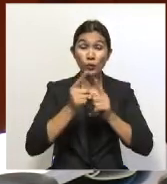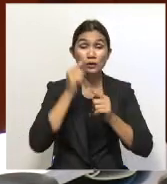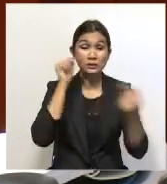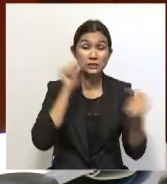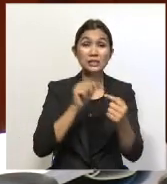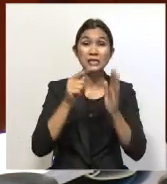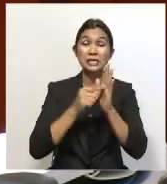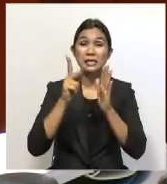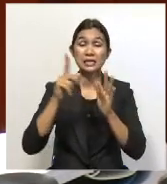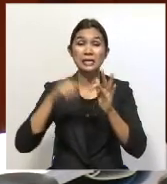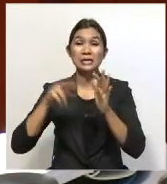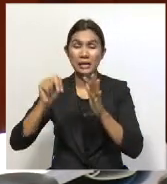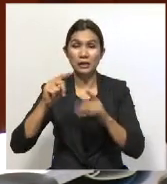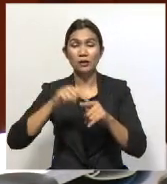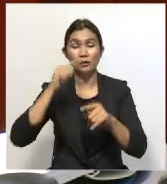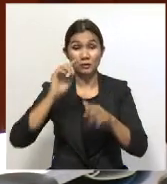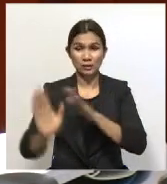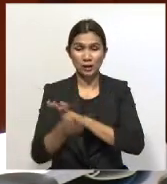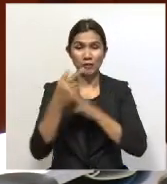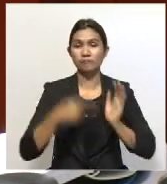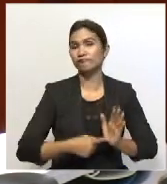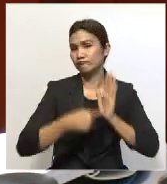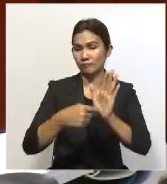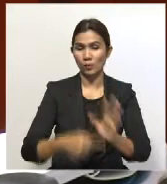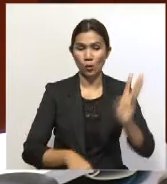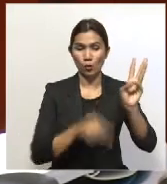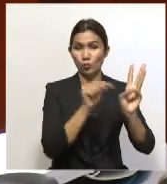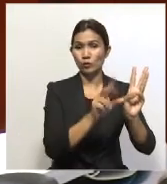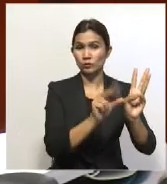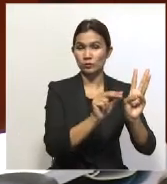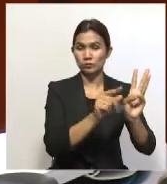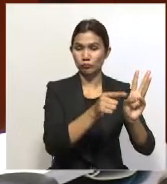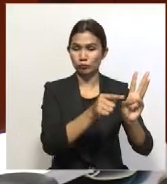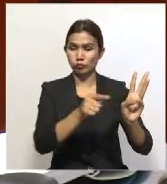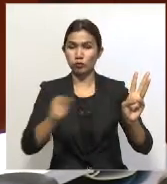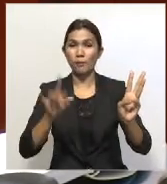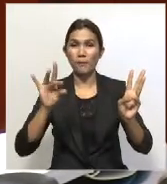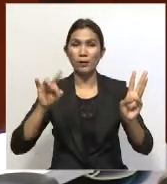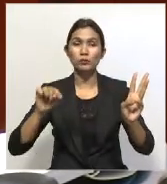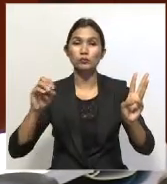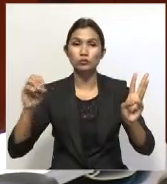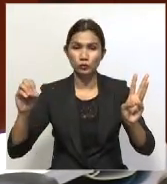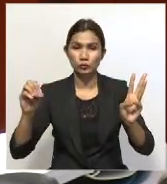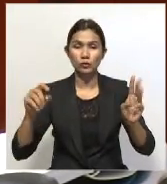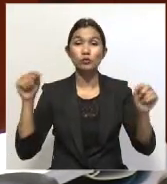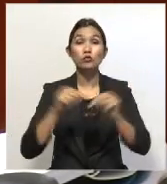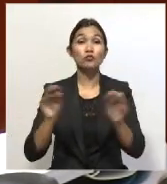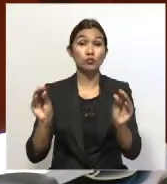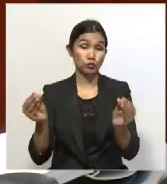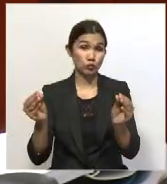อนเช้านำเสนอตั้งแต่6:30ถึง8:00ไปออกในรายการวิทยุ